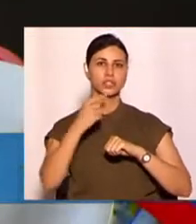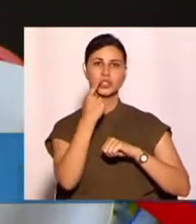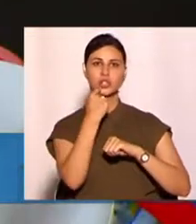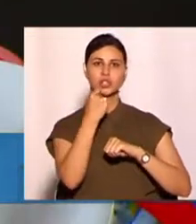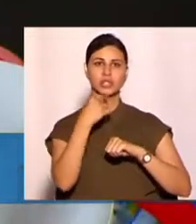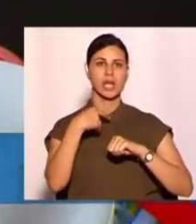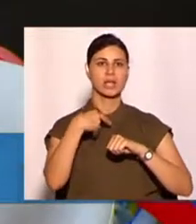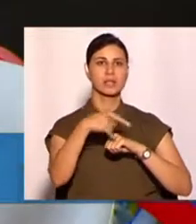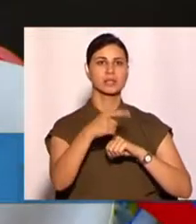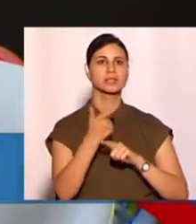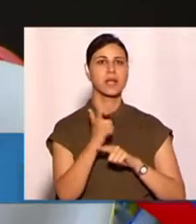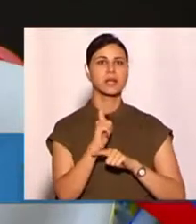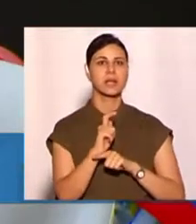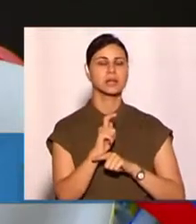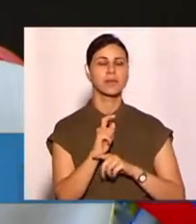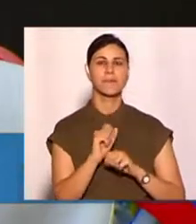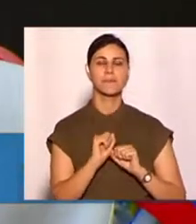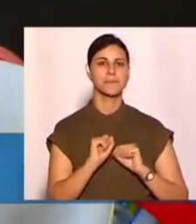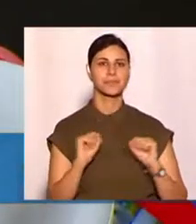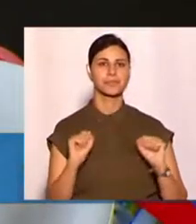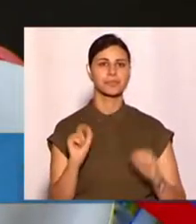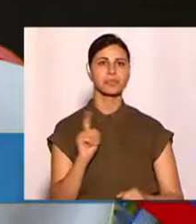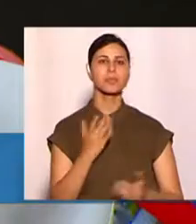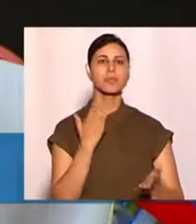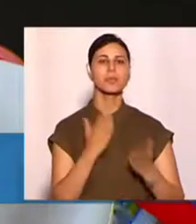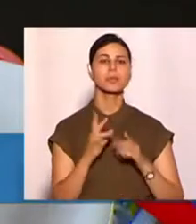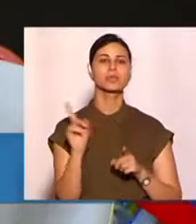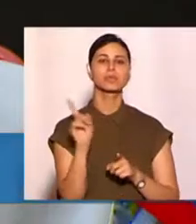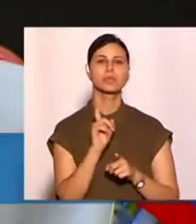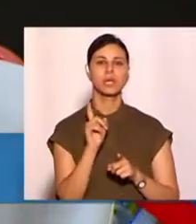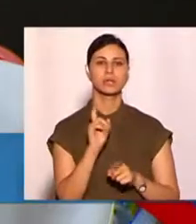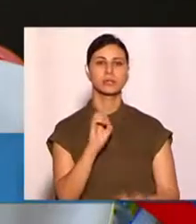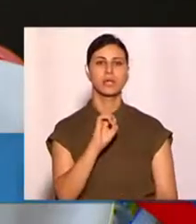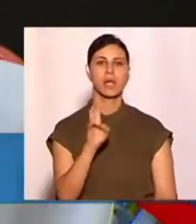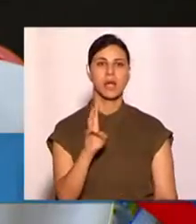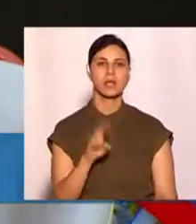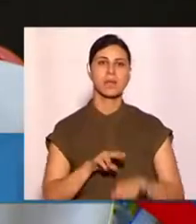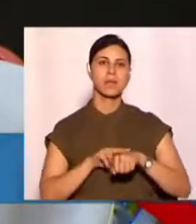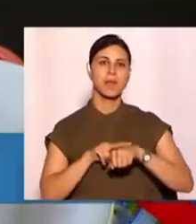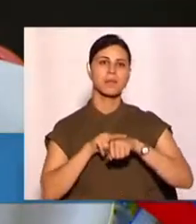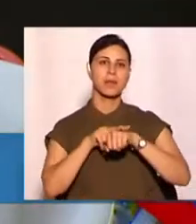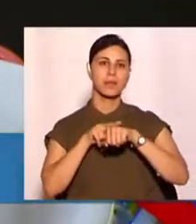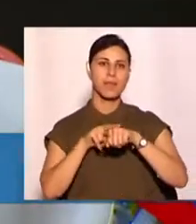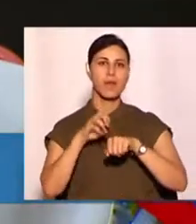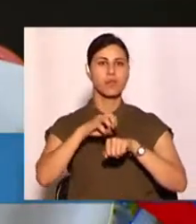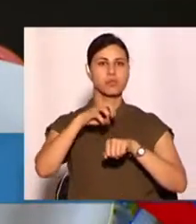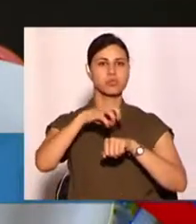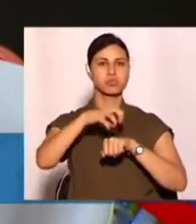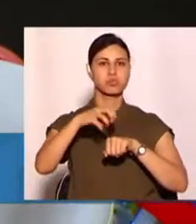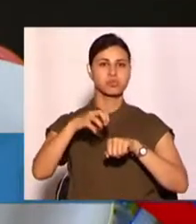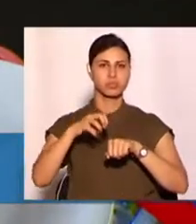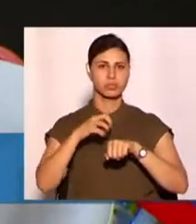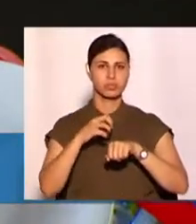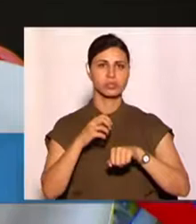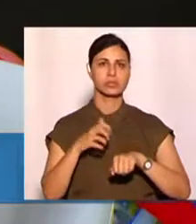დაწითლდა, შეწითლდა. არავითარ შემთხვევაში თუ რაიმე ან ნახეთქი გაჩნდა, ან ბუშტუკი გაჩნდა,